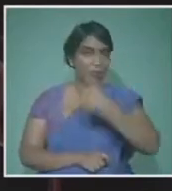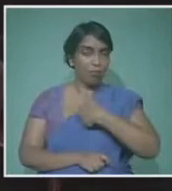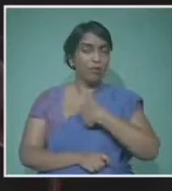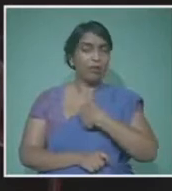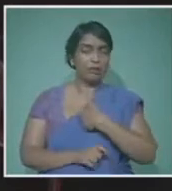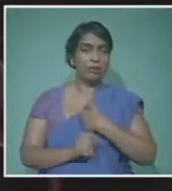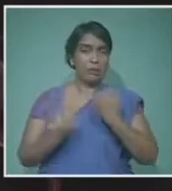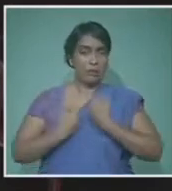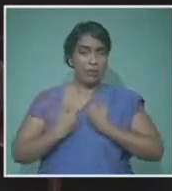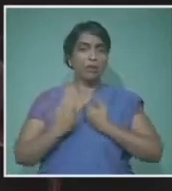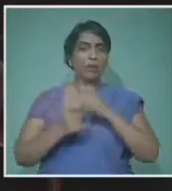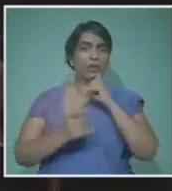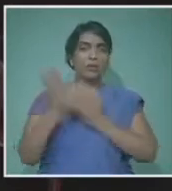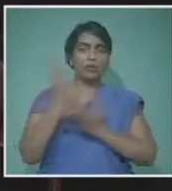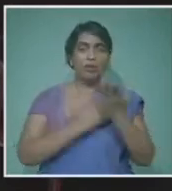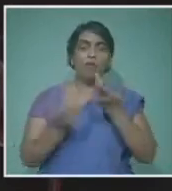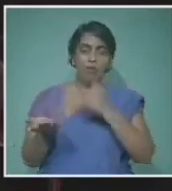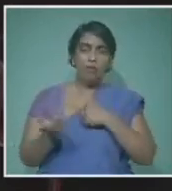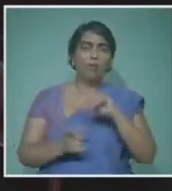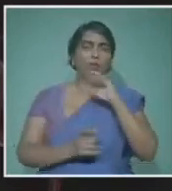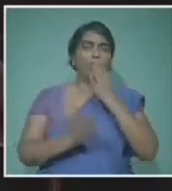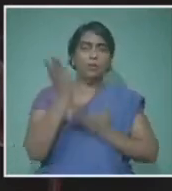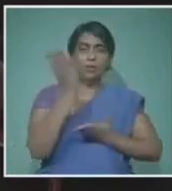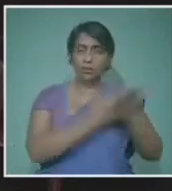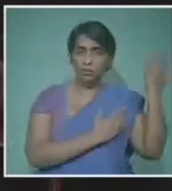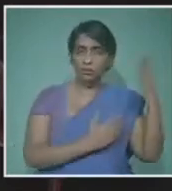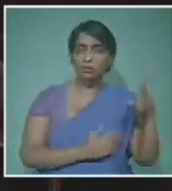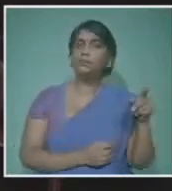පිළිබඳව මා අභියාචනාධිකරණ නඩුවක් දැම්මට පස්සේ